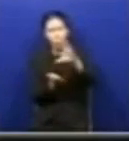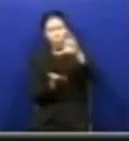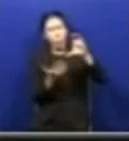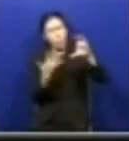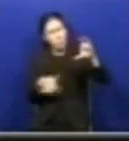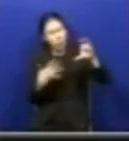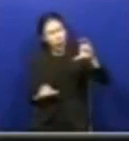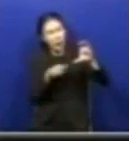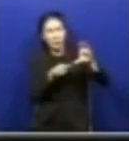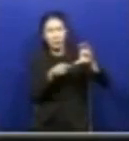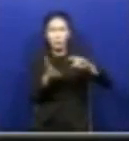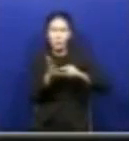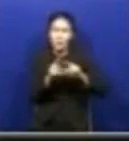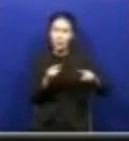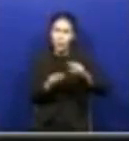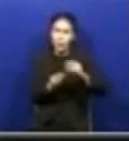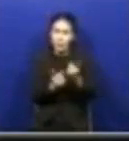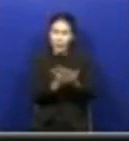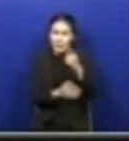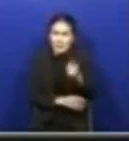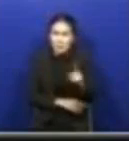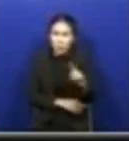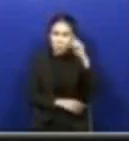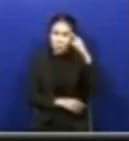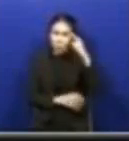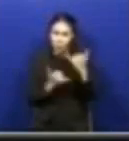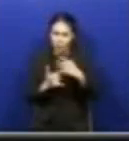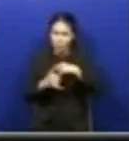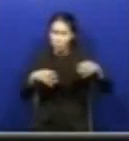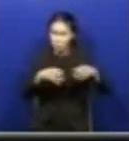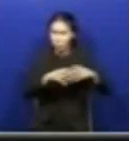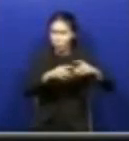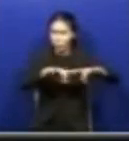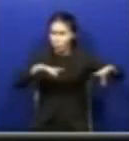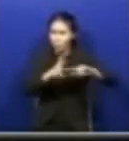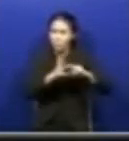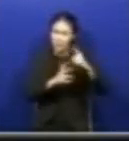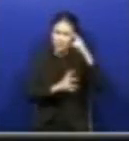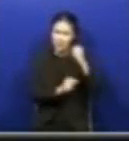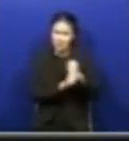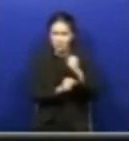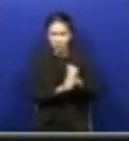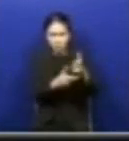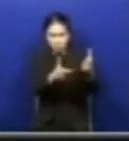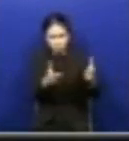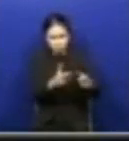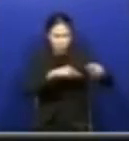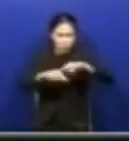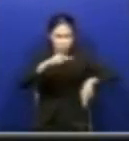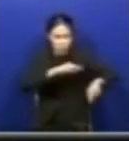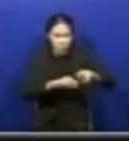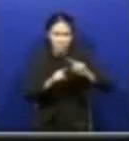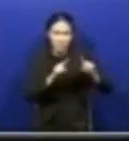นผู้แทนยิ่งเป็นผู้แทนฝ่ายค้านที่ผมว่าประธานเราต้องทำงานกันหนักต้องมาตรวจสอบต้องนำสารมาบ